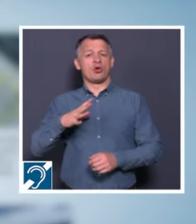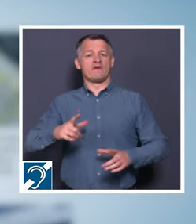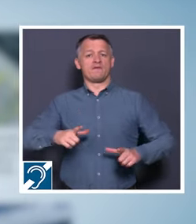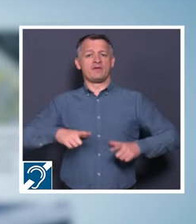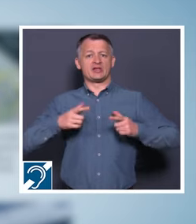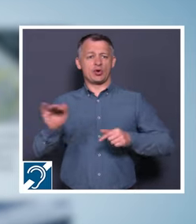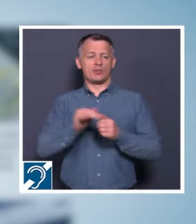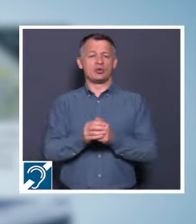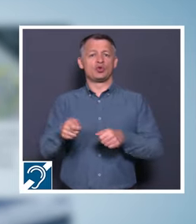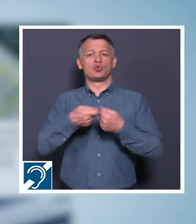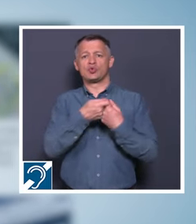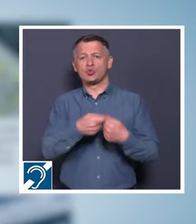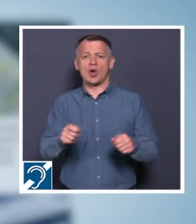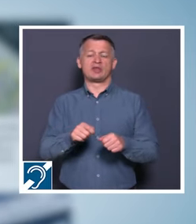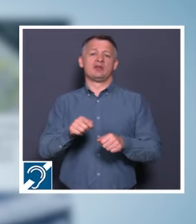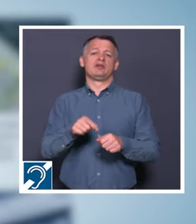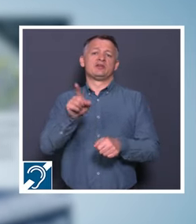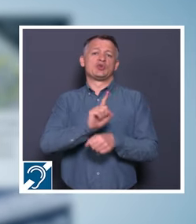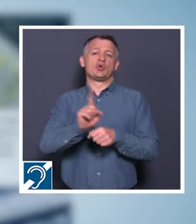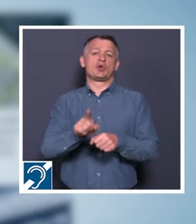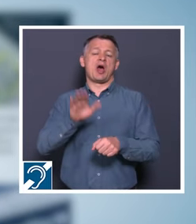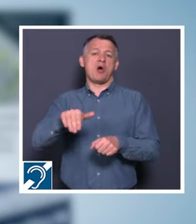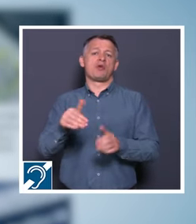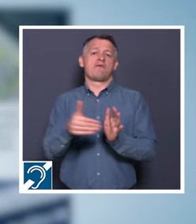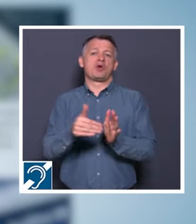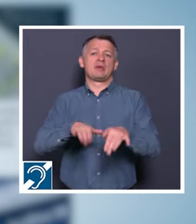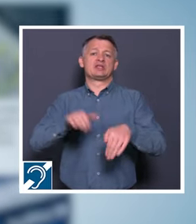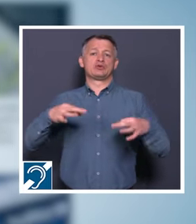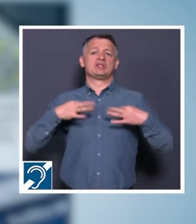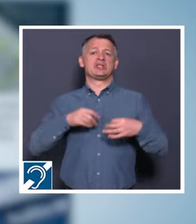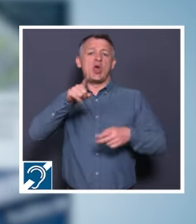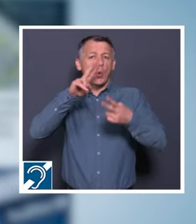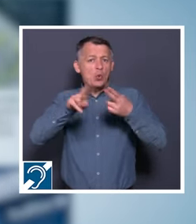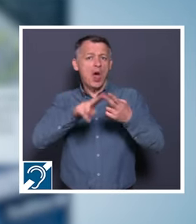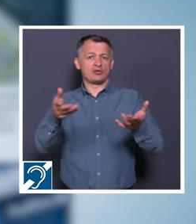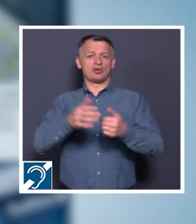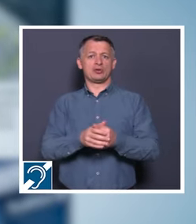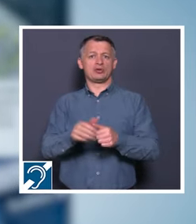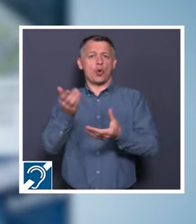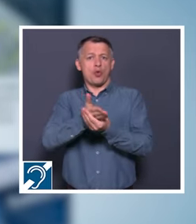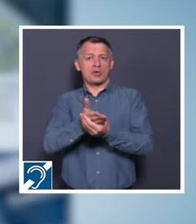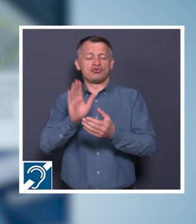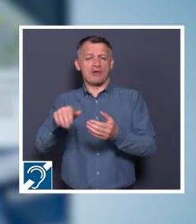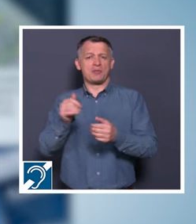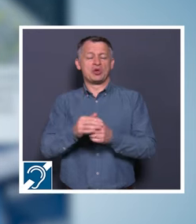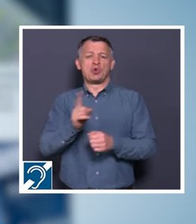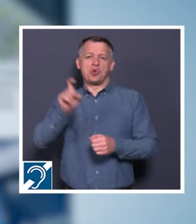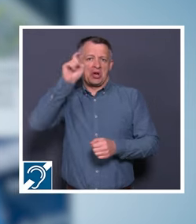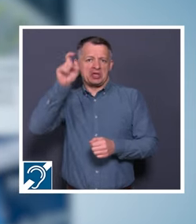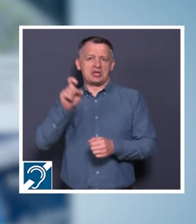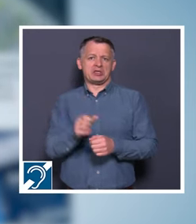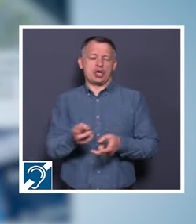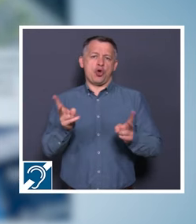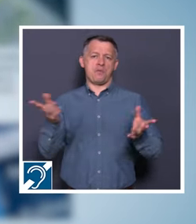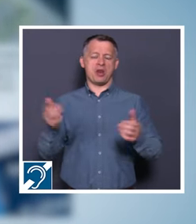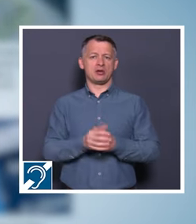are nevoie pentru a elibera acest ordin de ministru sunt cunoscute de Ministerul Sănătății. Nu mai considerăm că este un proces birocratic